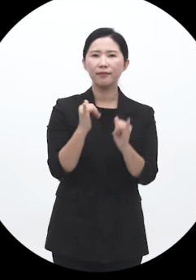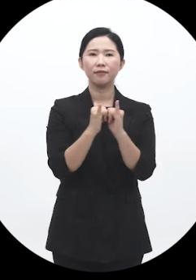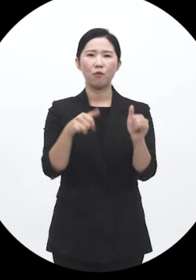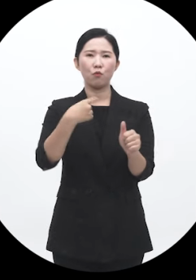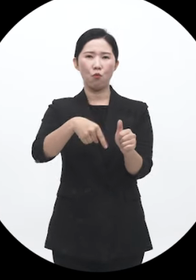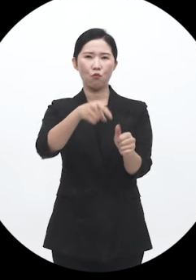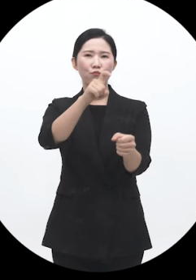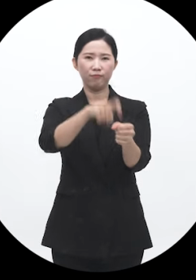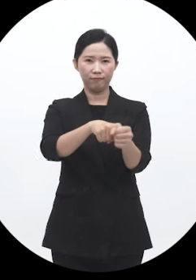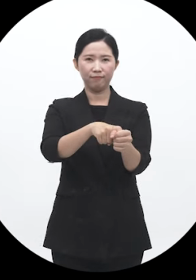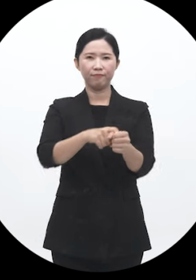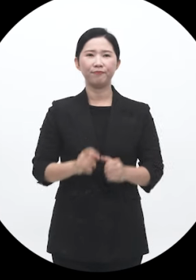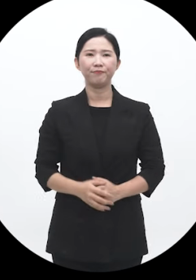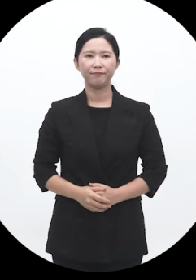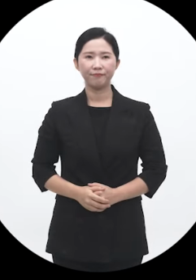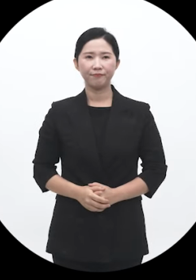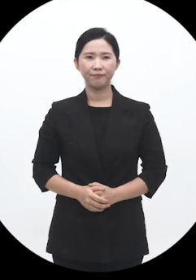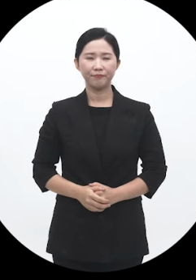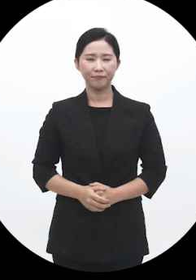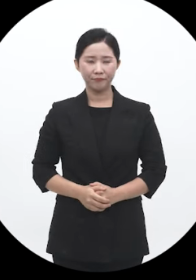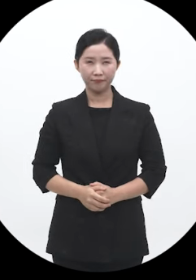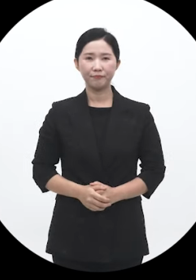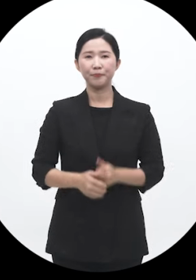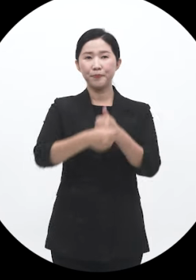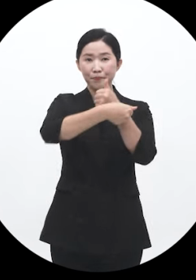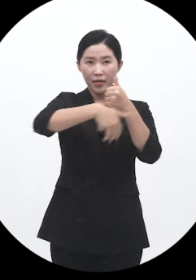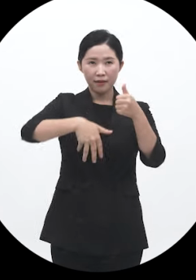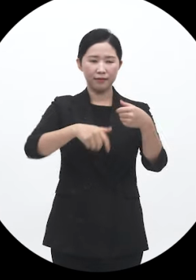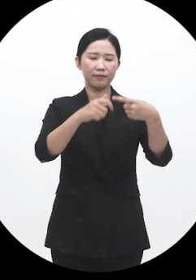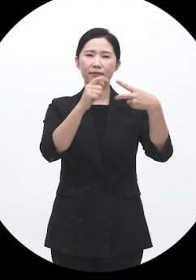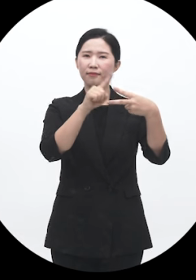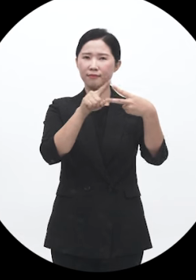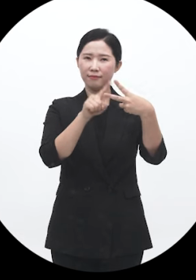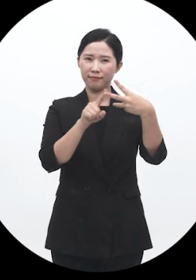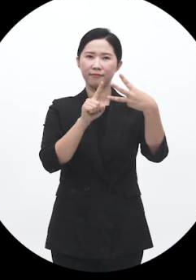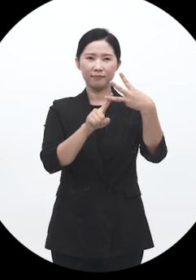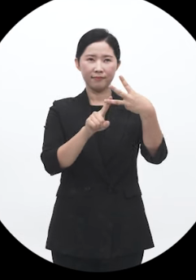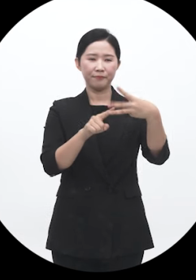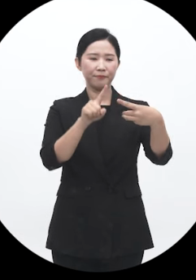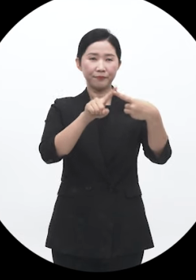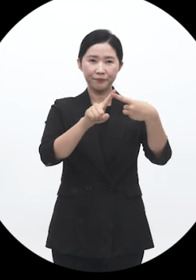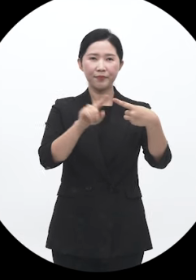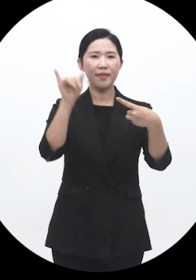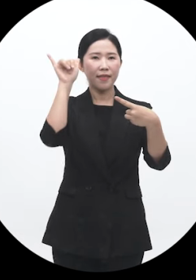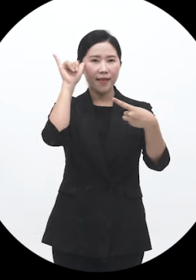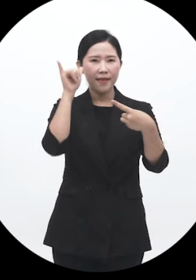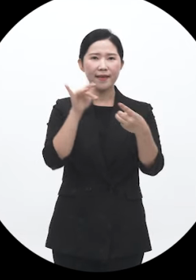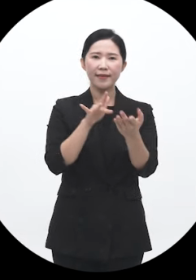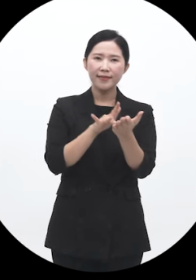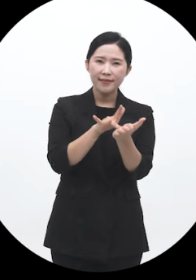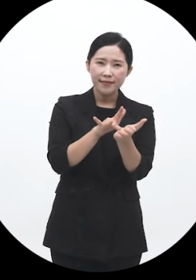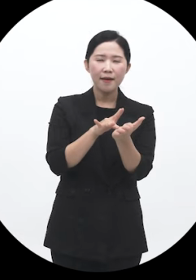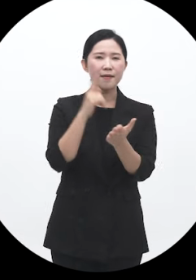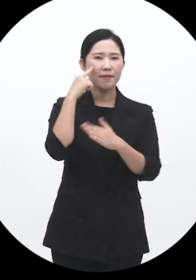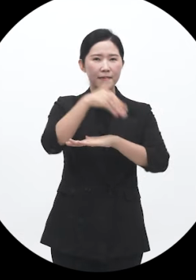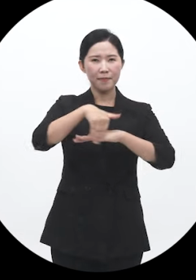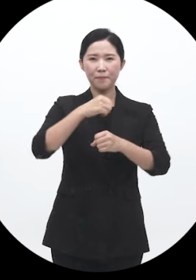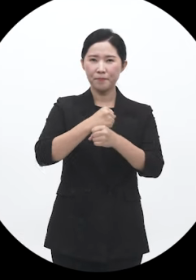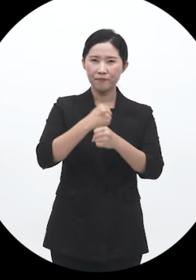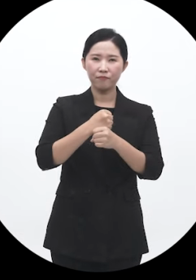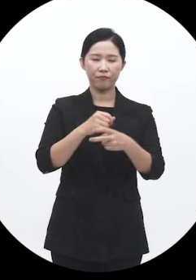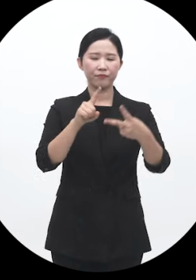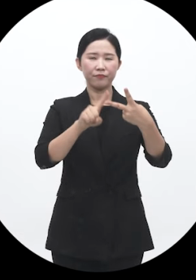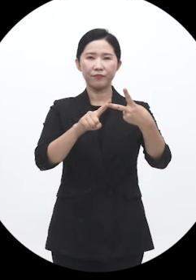있습니다. AI 신약 설계, 디지털 바이오 제약공학, 스마트